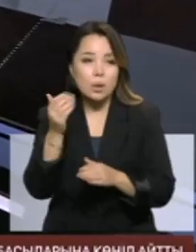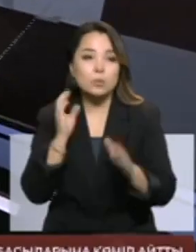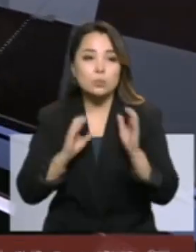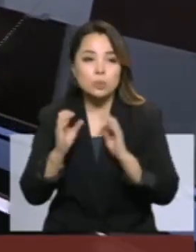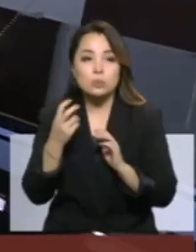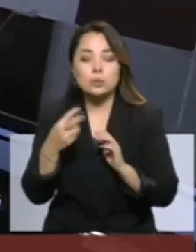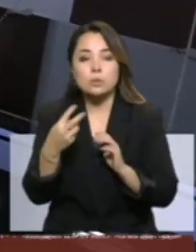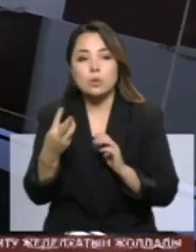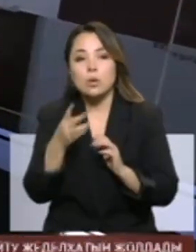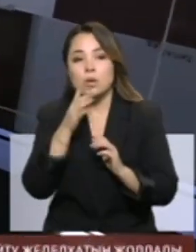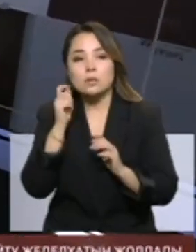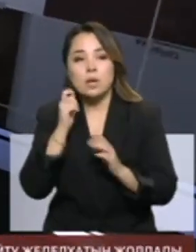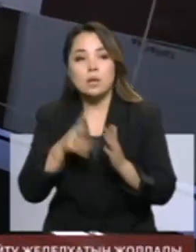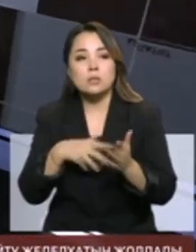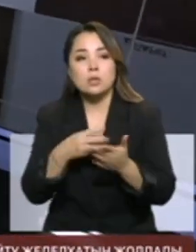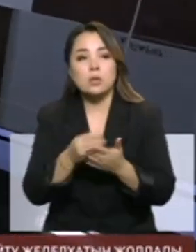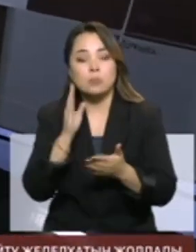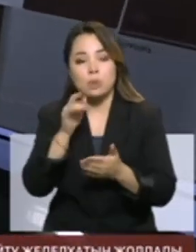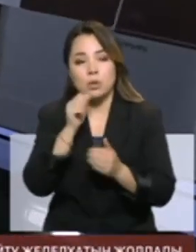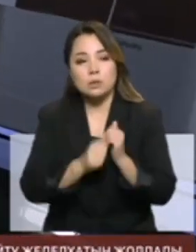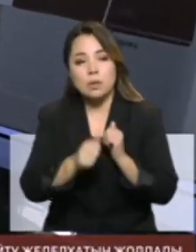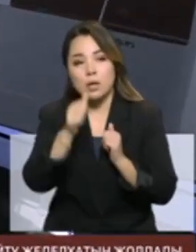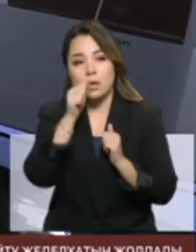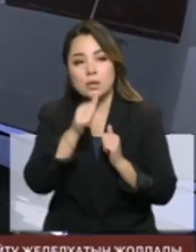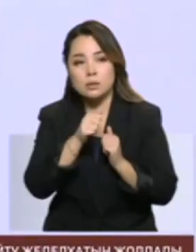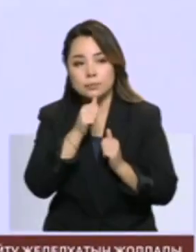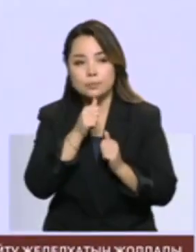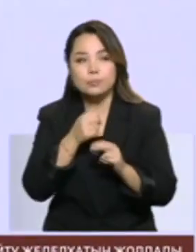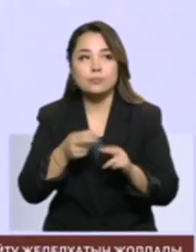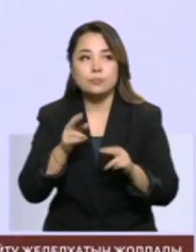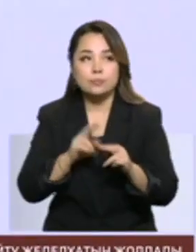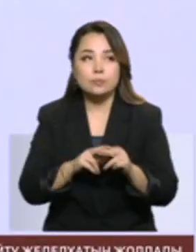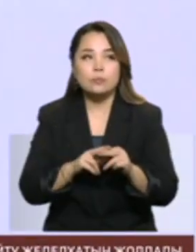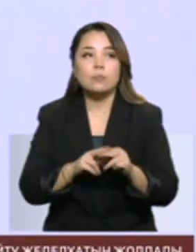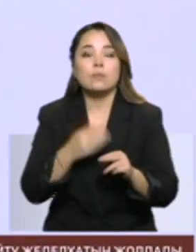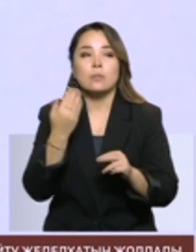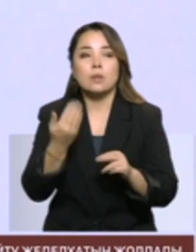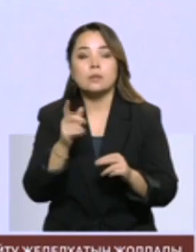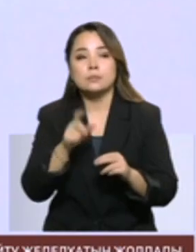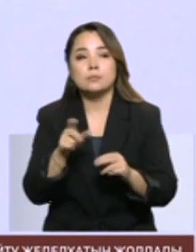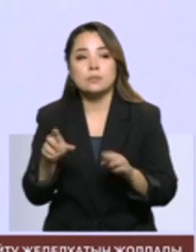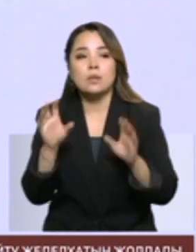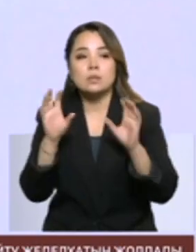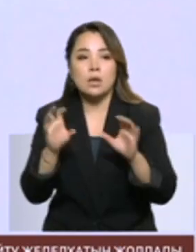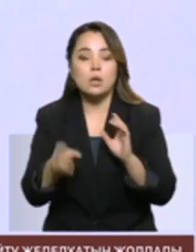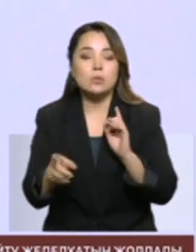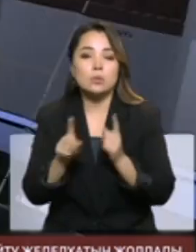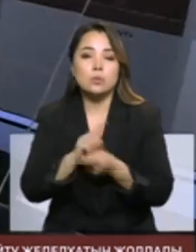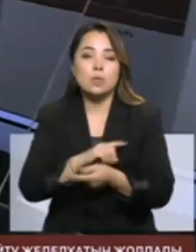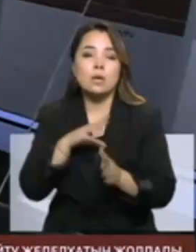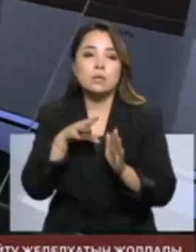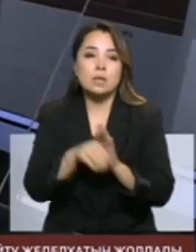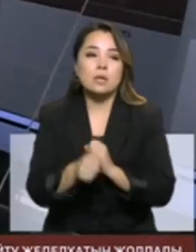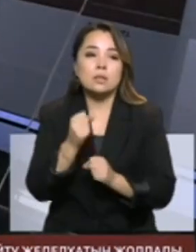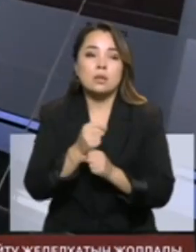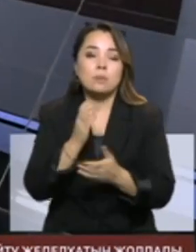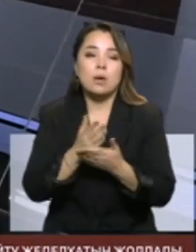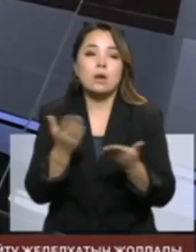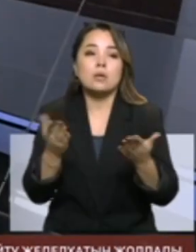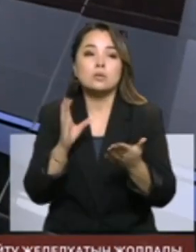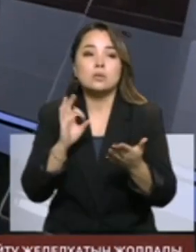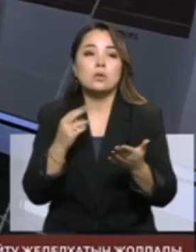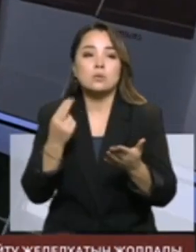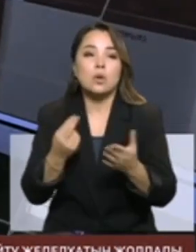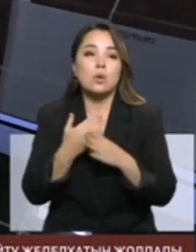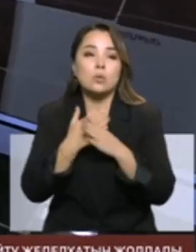болса 23 жасқа дейін төленетін болады ай сайын. Түсінікті. Ал кеншілерге қатысты заңға өзгерістер енгізіліп жатыр ғой. Қандай